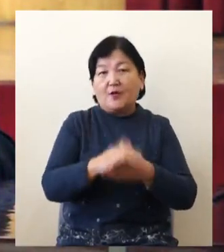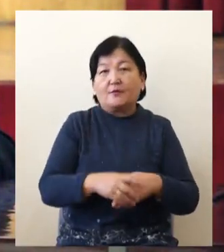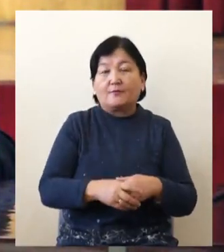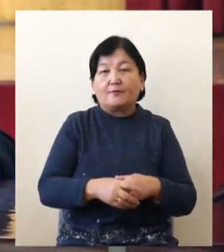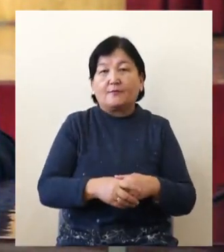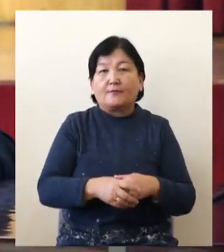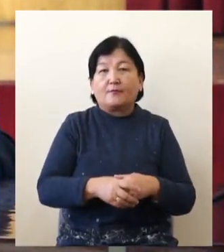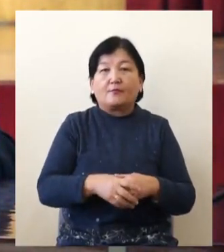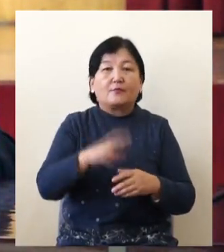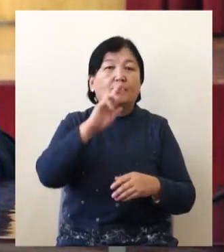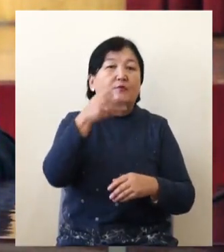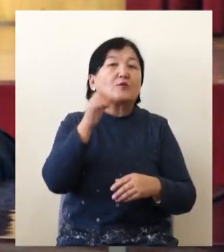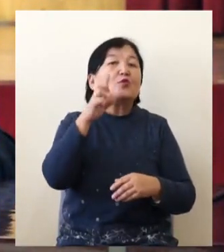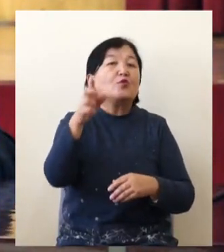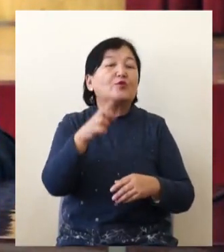клубын өмч болгосон.